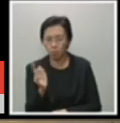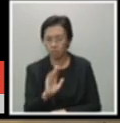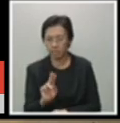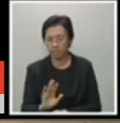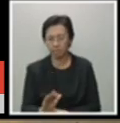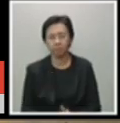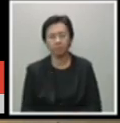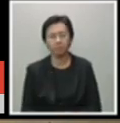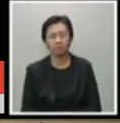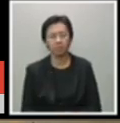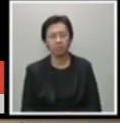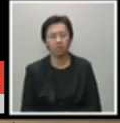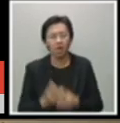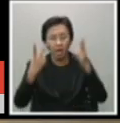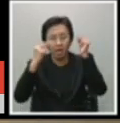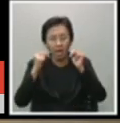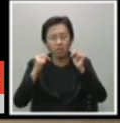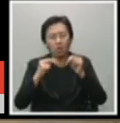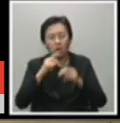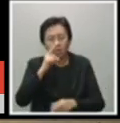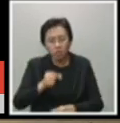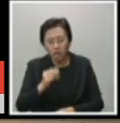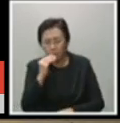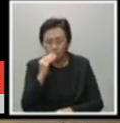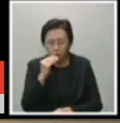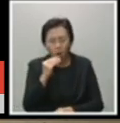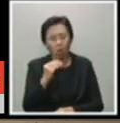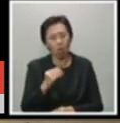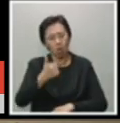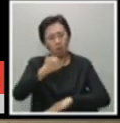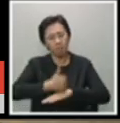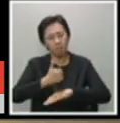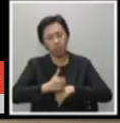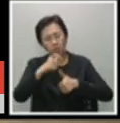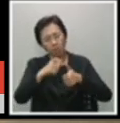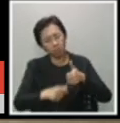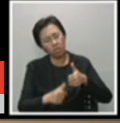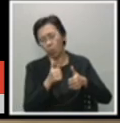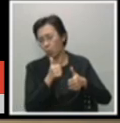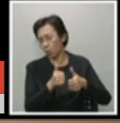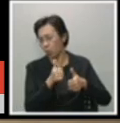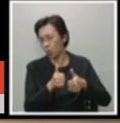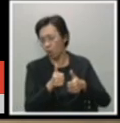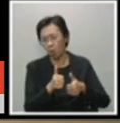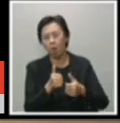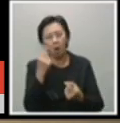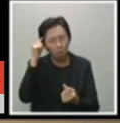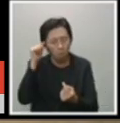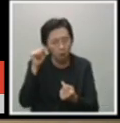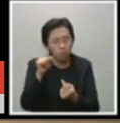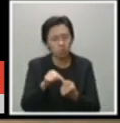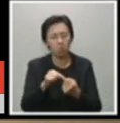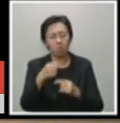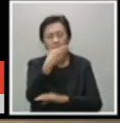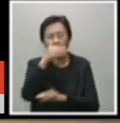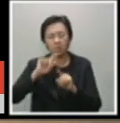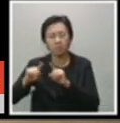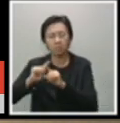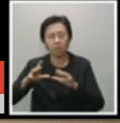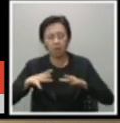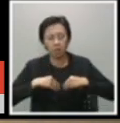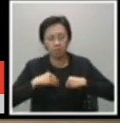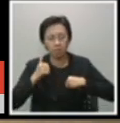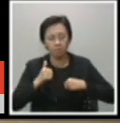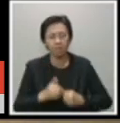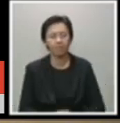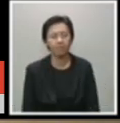การณ์นี้ทำให้เธอได้รับการยอมรับว่าเป็นผู้นำที่มีวุฒิภาวะที่เหมาะสมและเป็นที่ยอมรับโดยทั่วไป